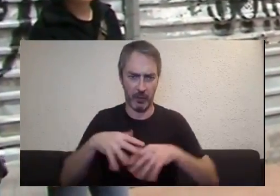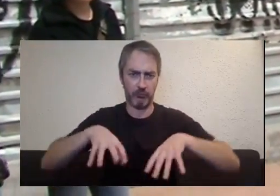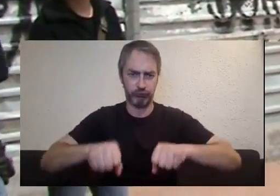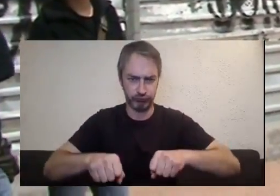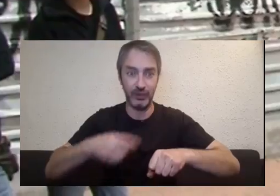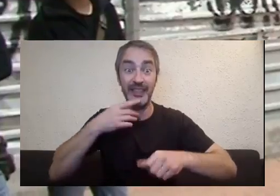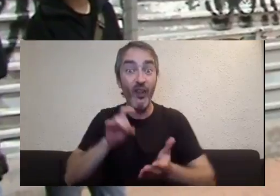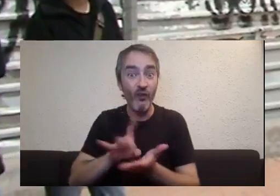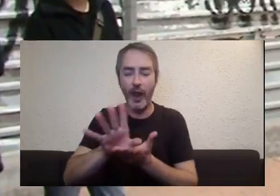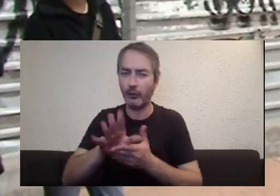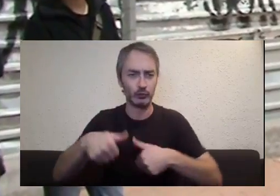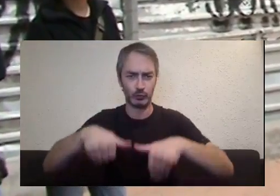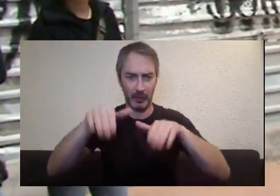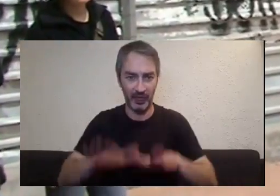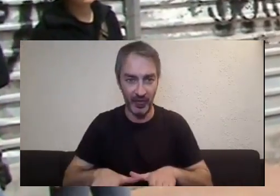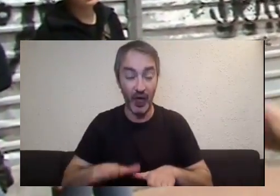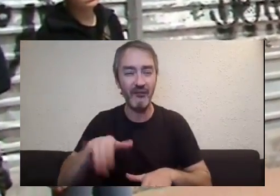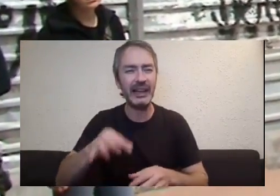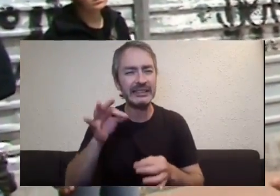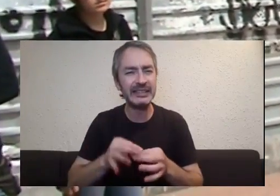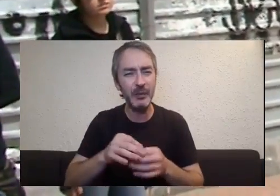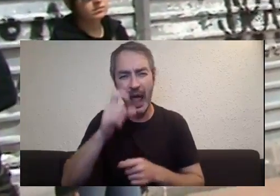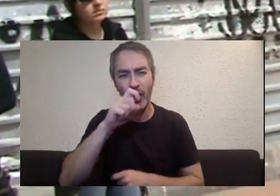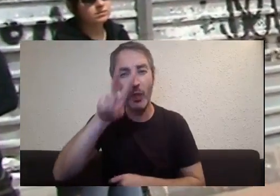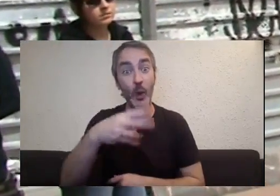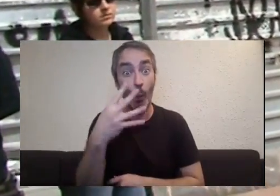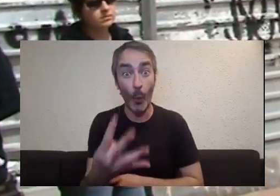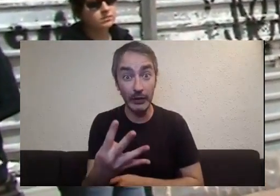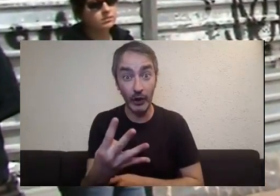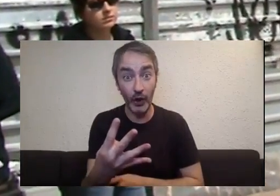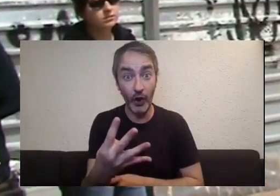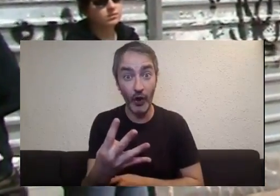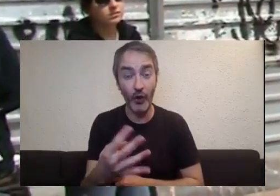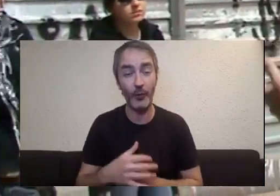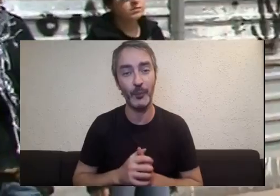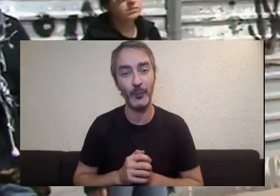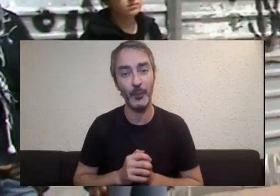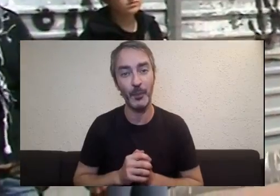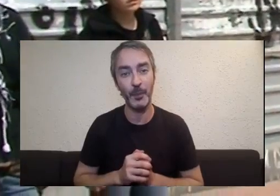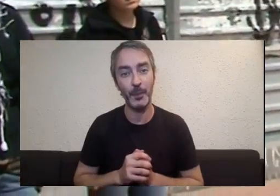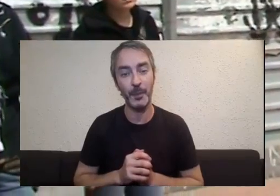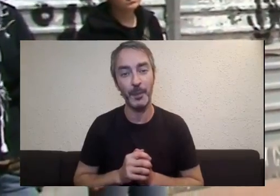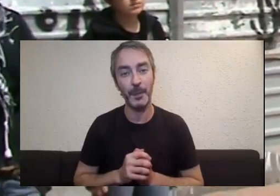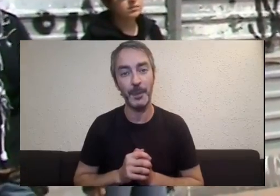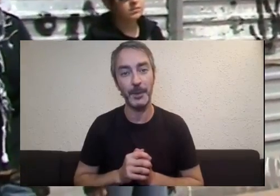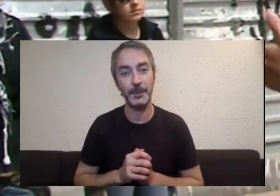Es va convocar una consultació aquí fora i va venir bastanta gent, el Benando van desallotjar, van suspendre. I finalment, al setembre